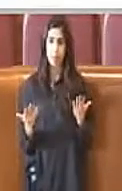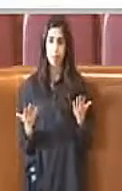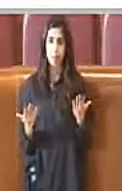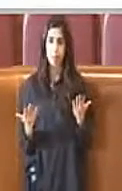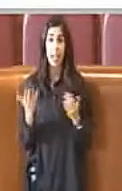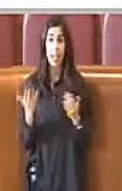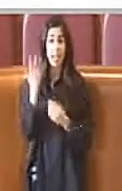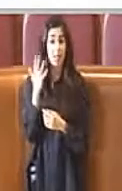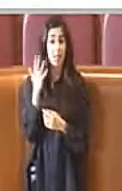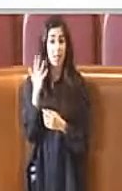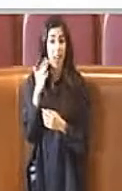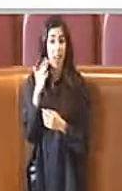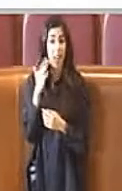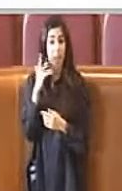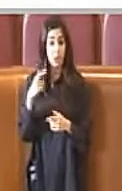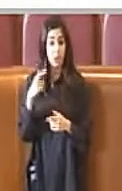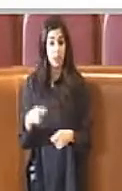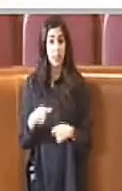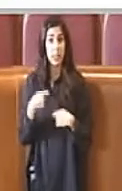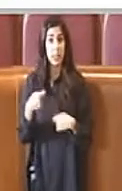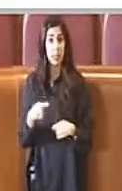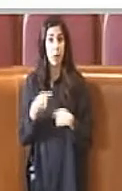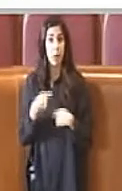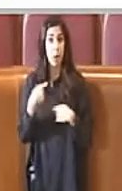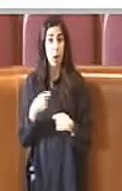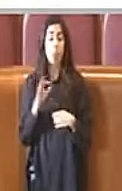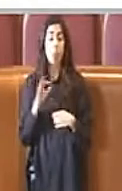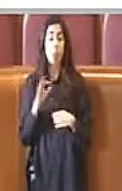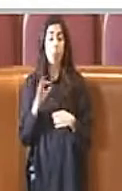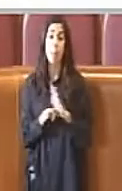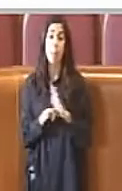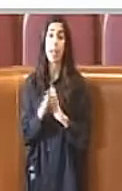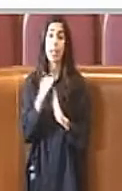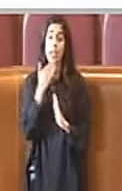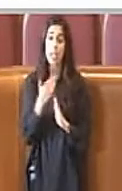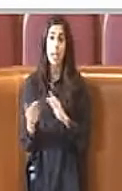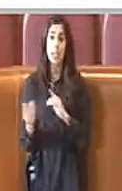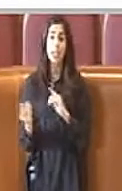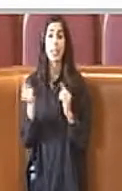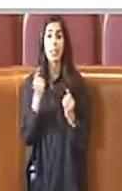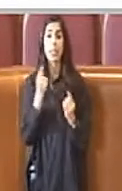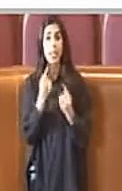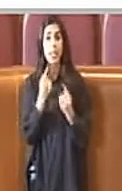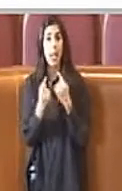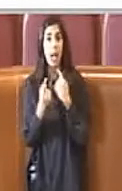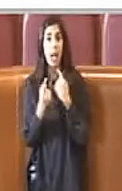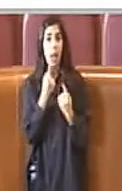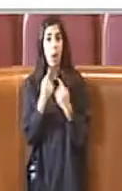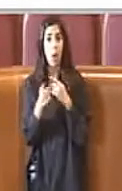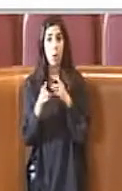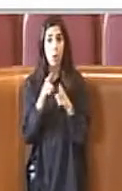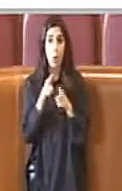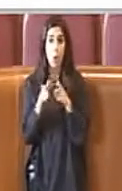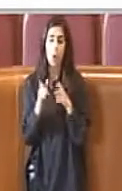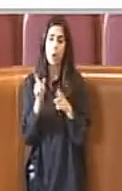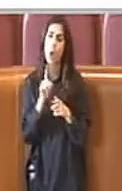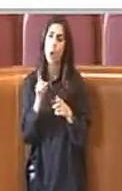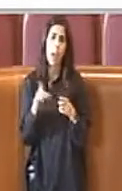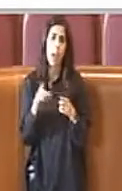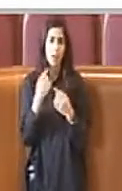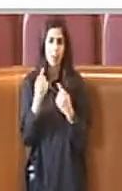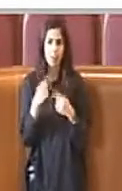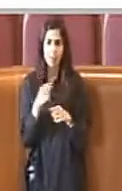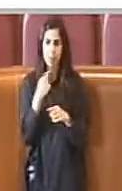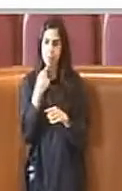l'input nasce proprio da un dialogo che c'è stato ma non come dice il consigliere fine di consegnare fino meghni